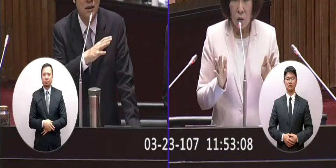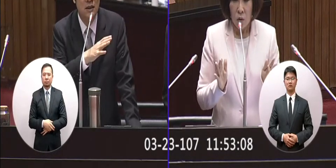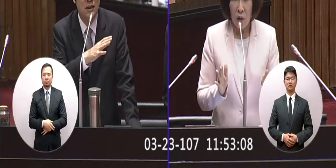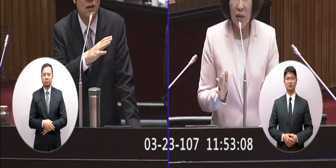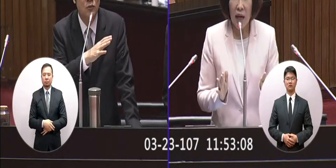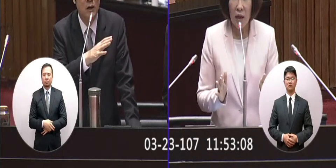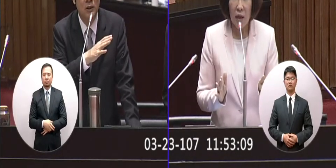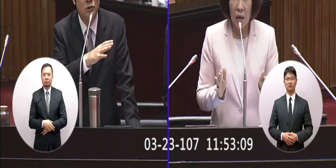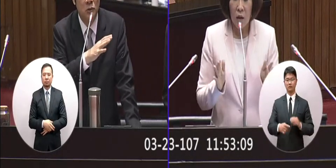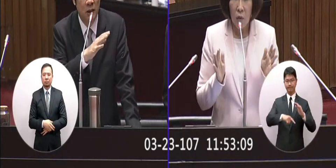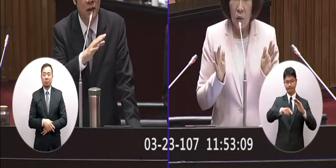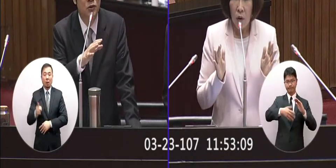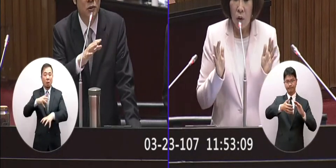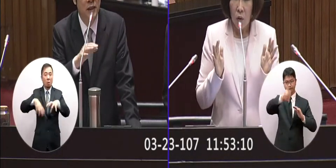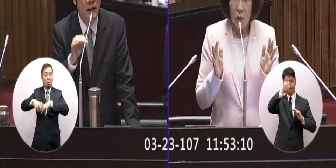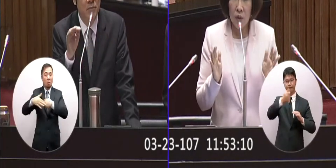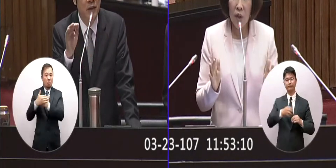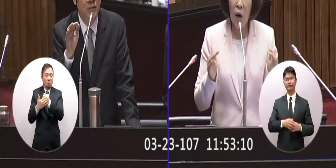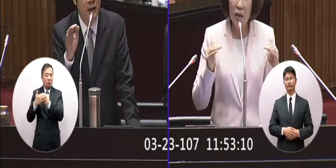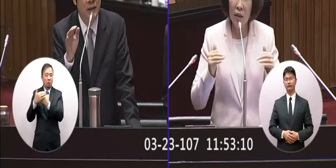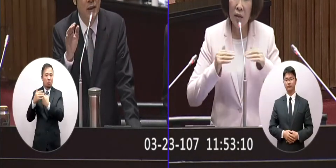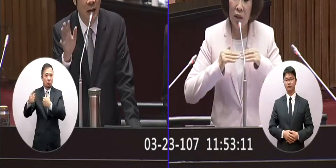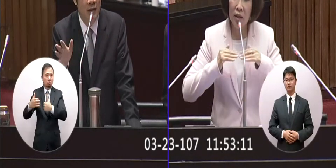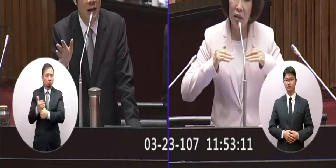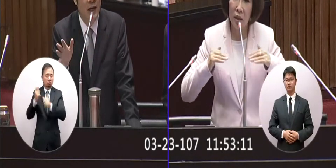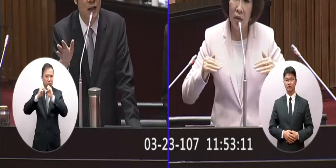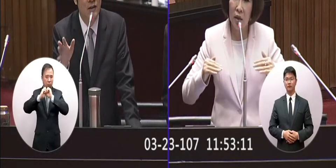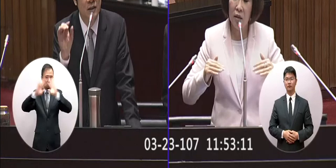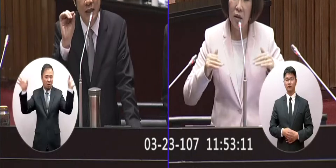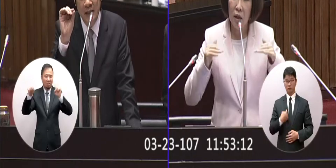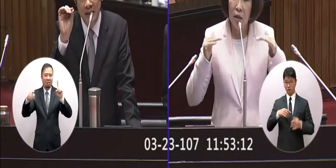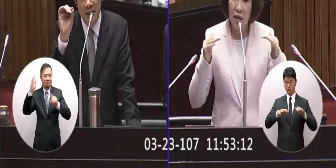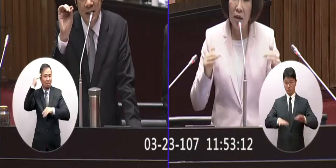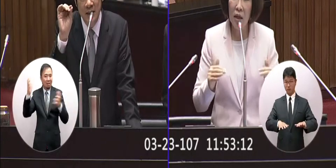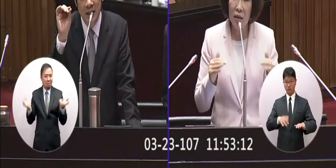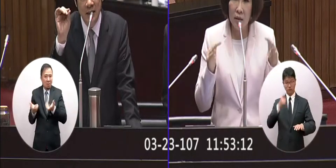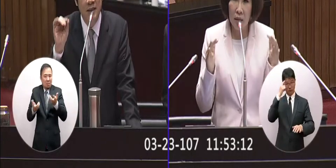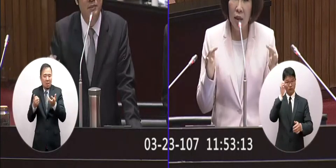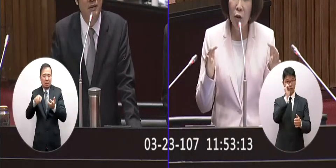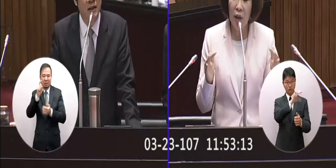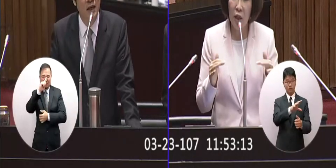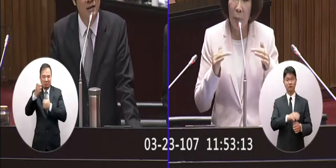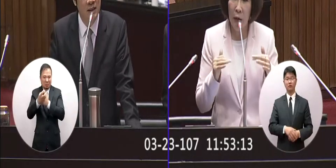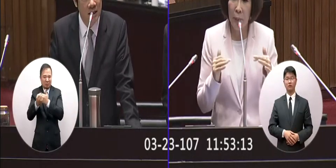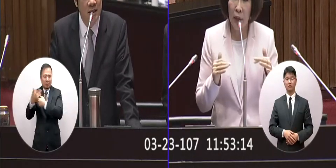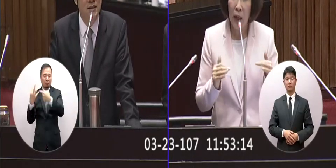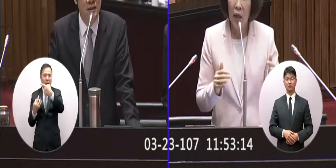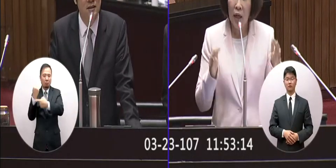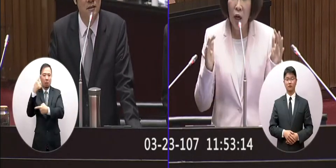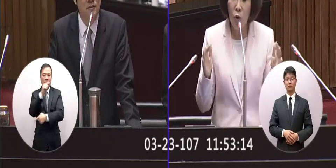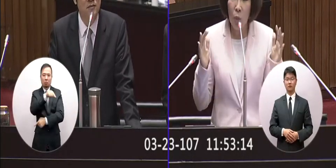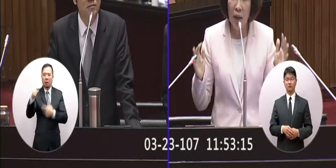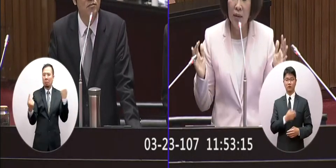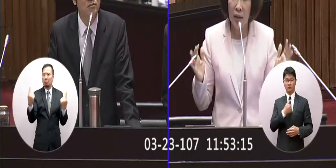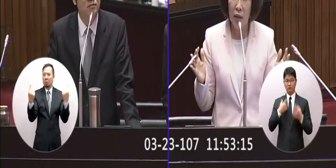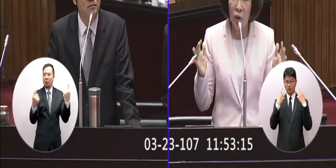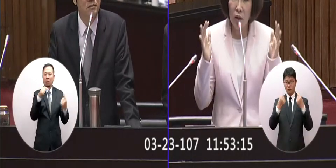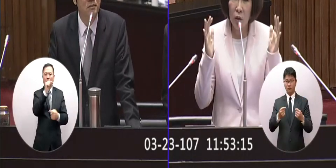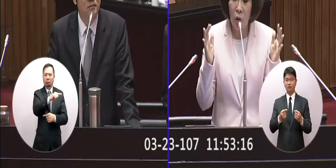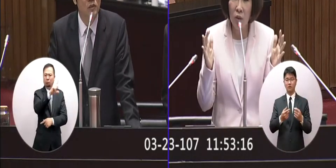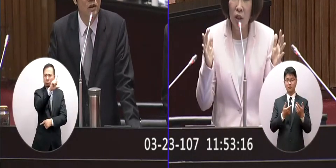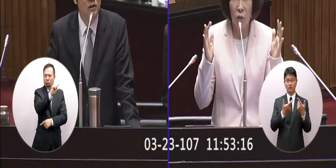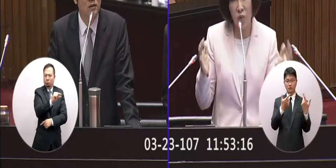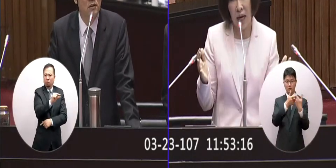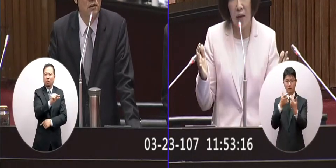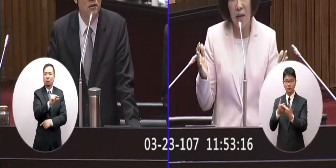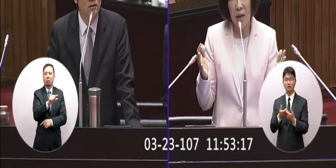远低于这个环保署核准的燃煤发电的排放量。 我希望今天提醒你的，整个能源的配比， 事实 跟我们整个